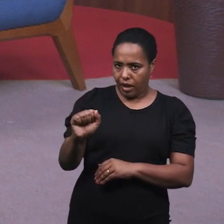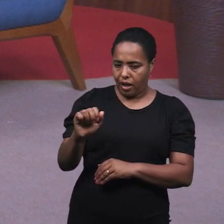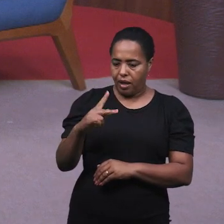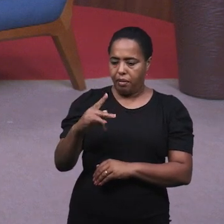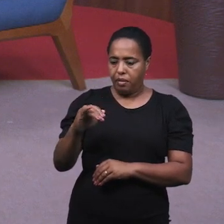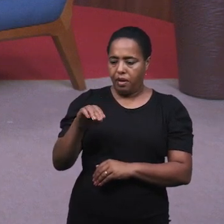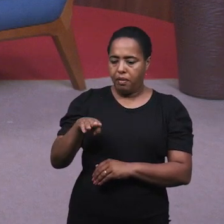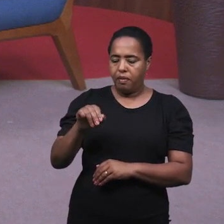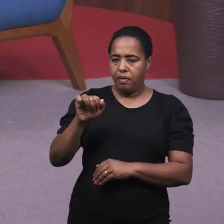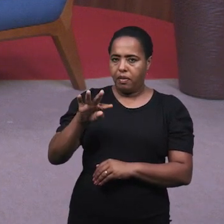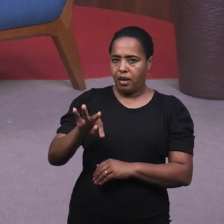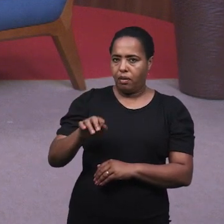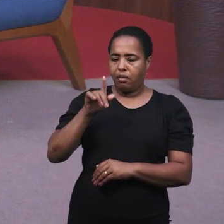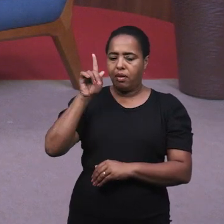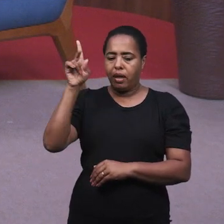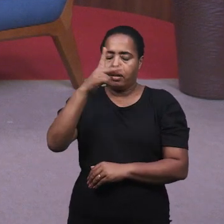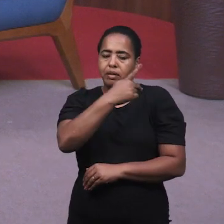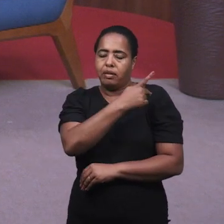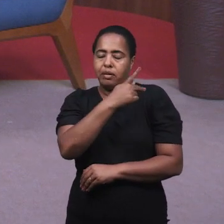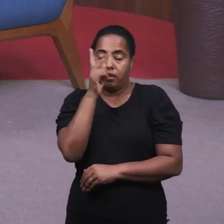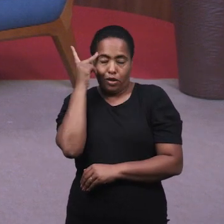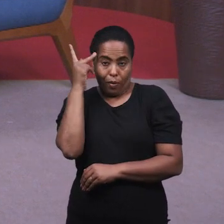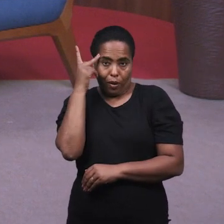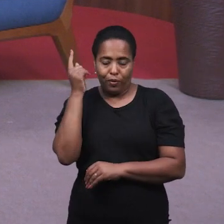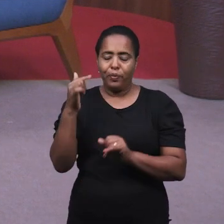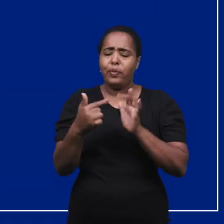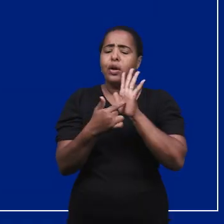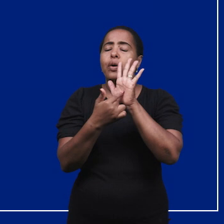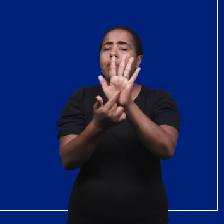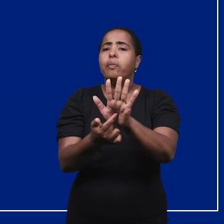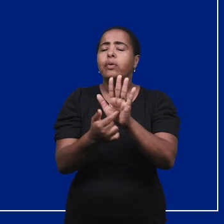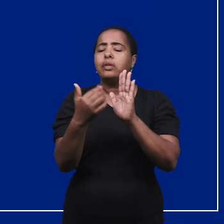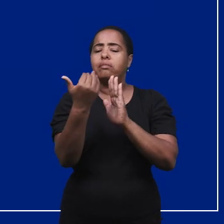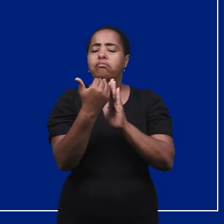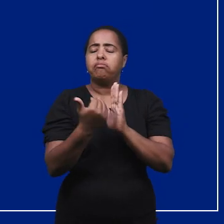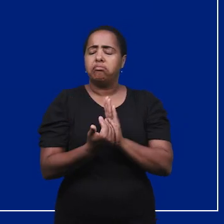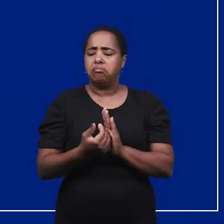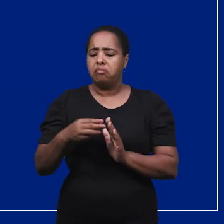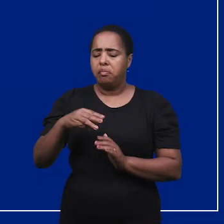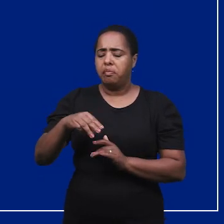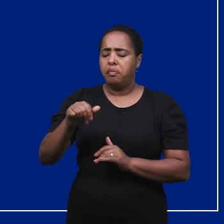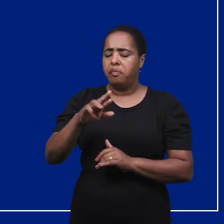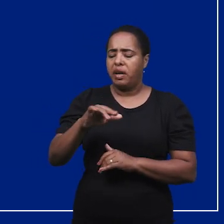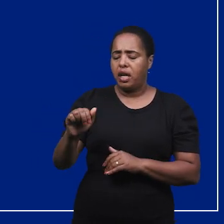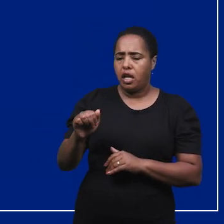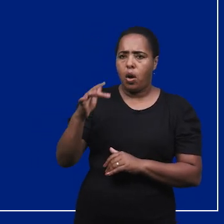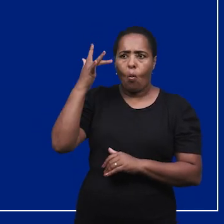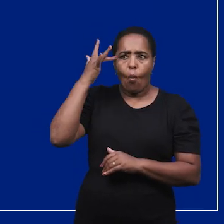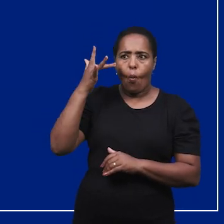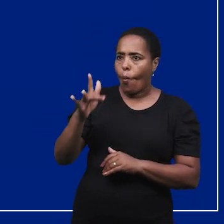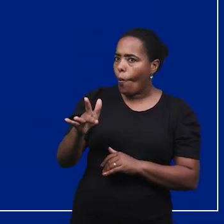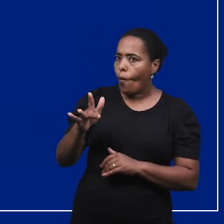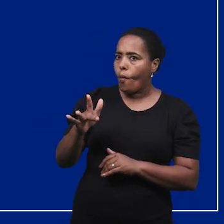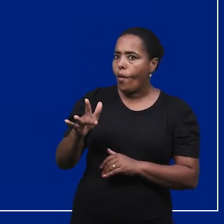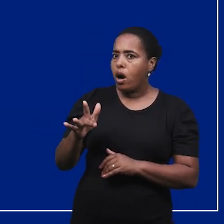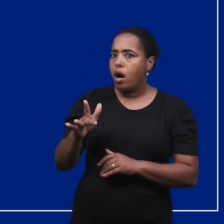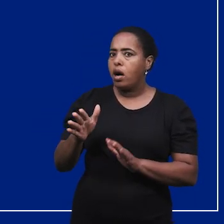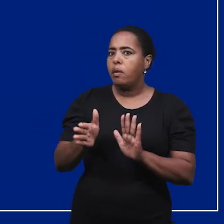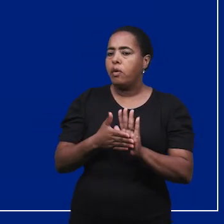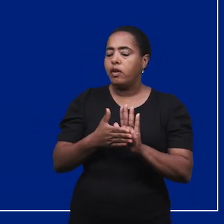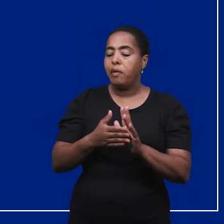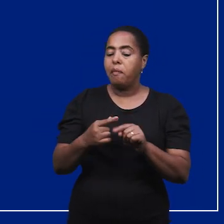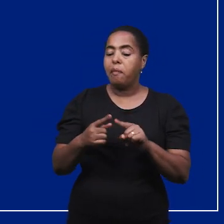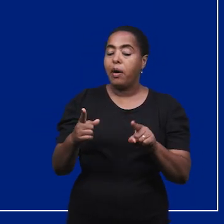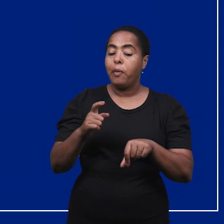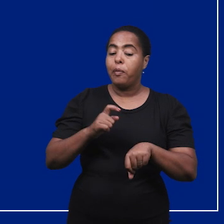disant Marie n'avait pas encore compris le projet, mais au moment où Jésus l'appelait par son prénom, elle a eu le mystère de la communion.